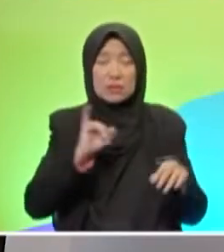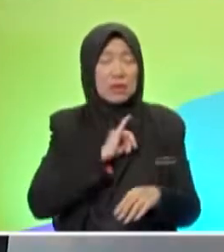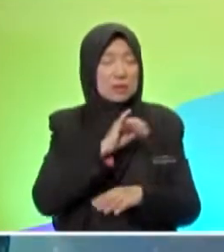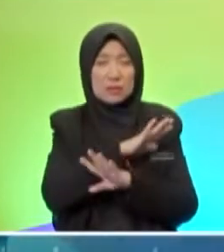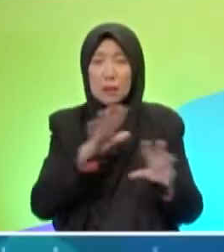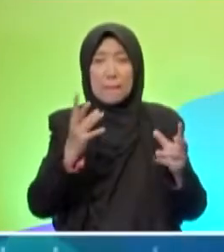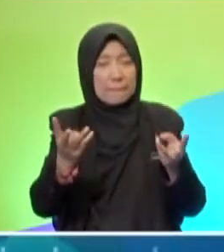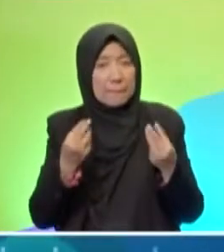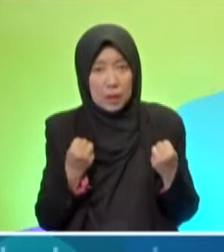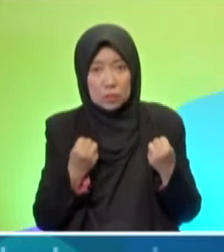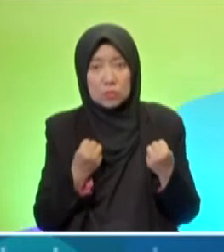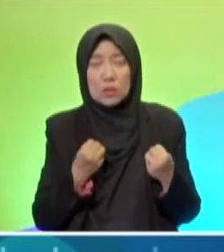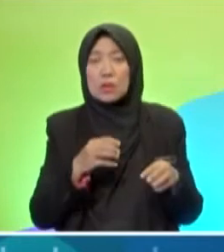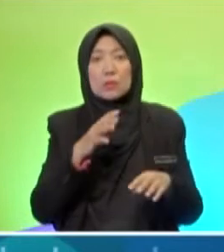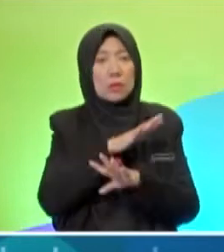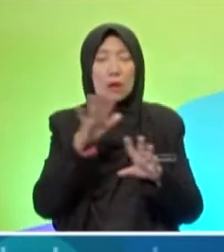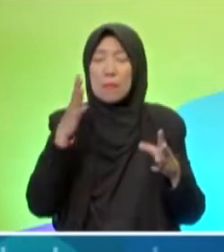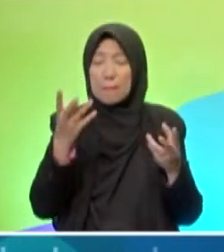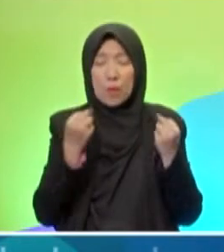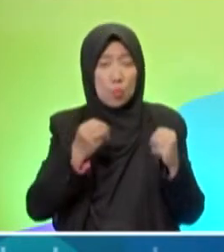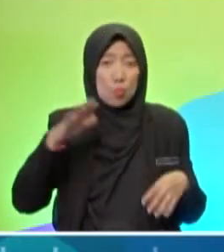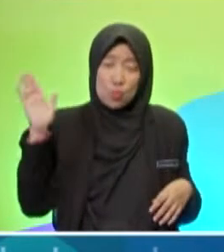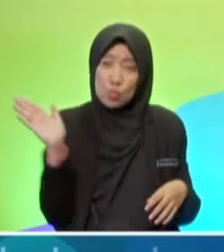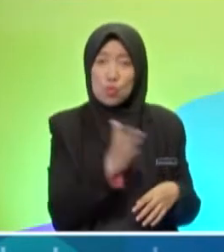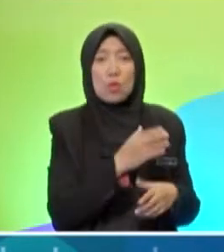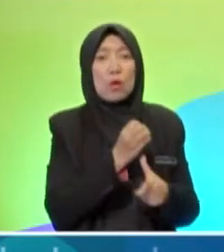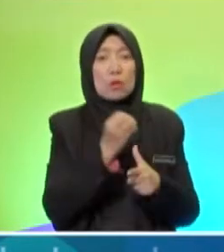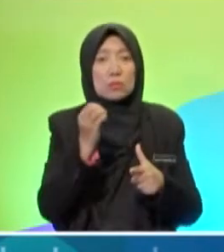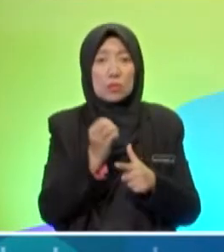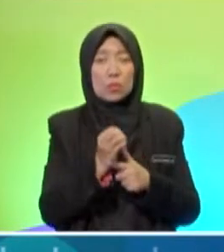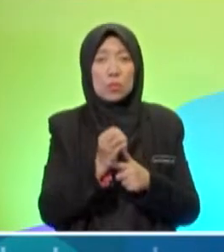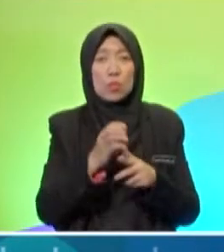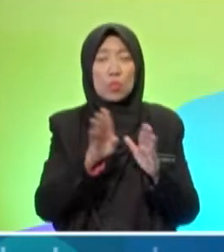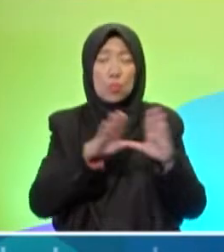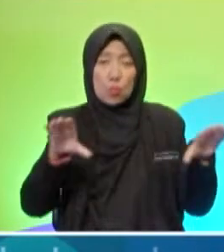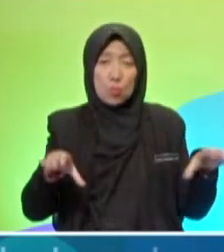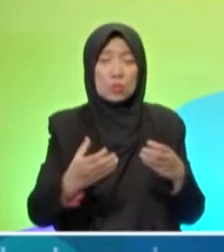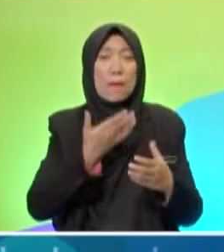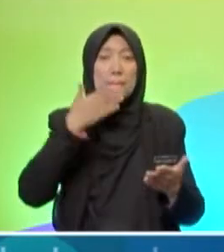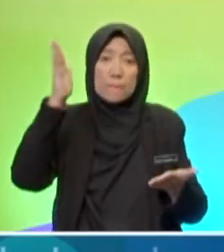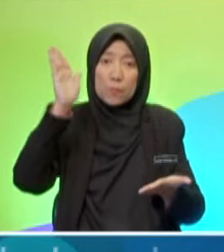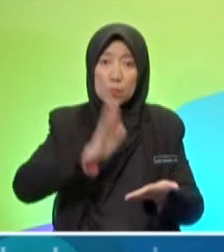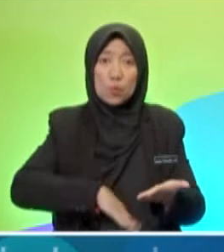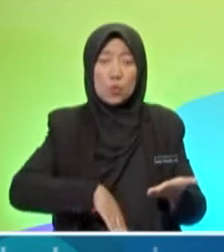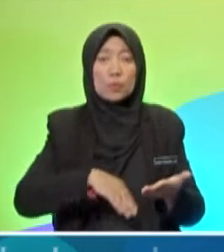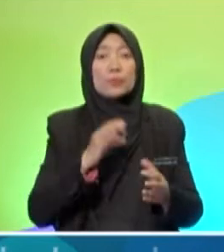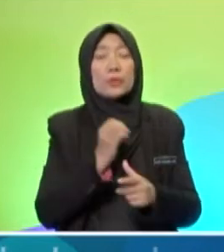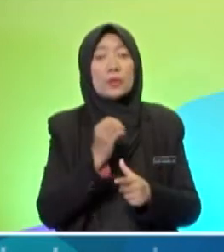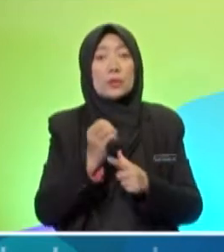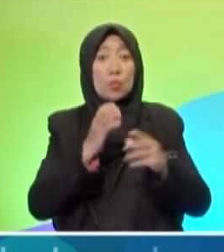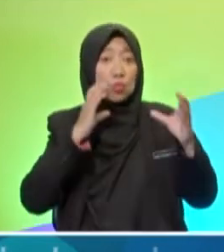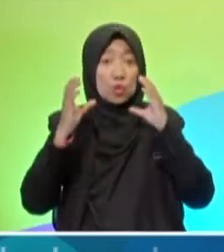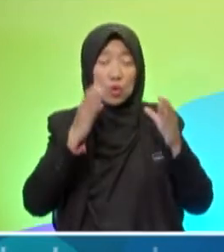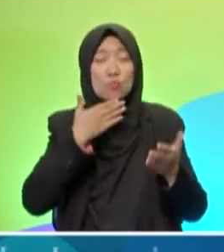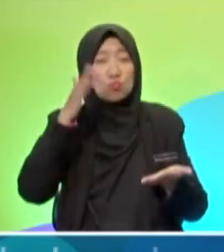hai Tak nak jika dipukul atau terdapat perlakuan yang kasar dan juga kita tak enak Katakan Tidak juga kepada kata-kata yang kasar dan